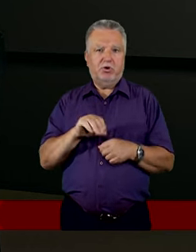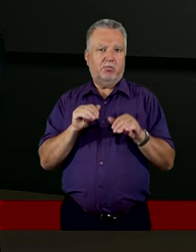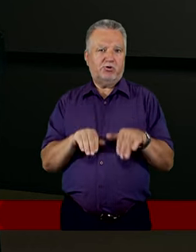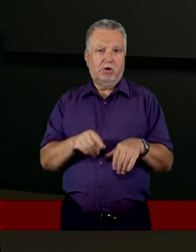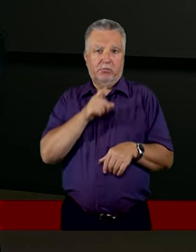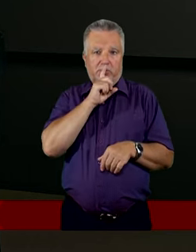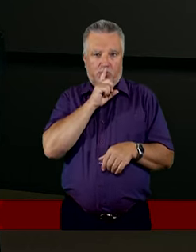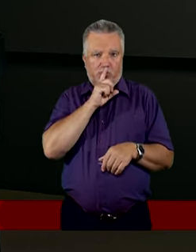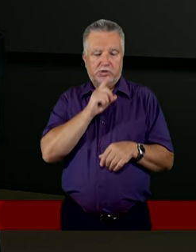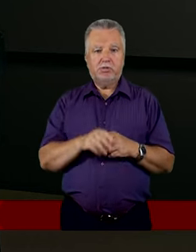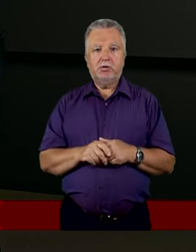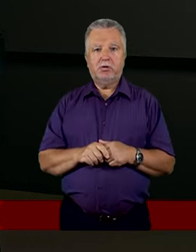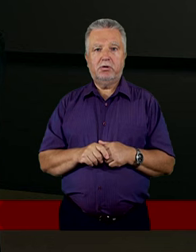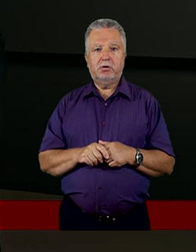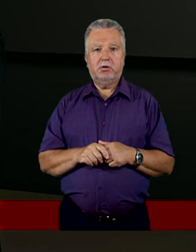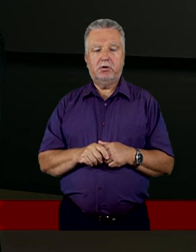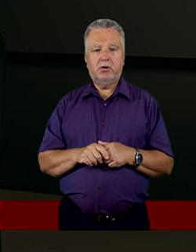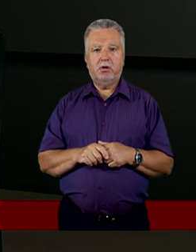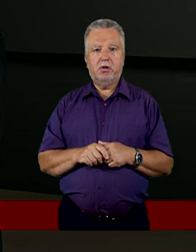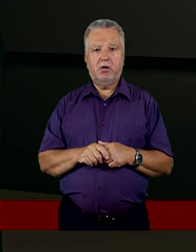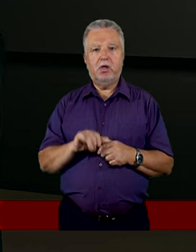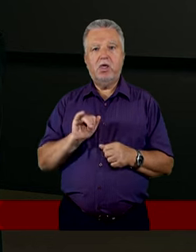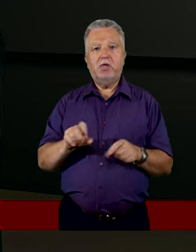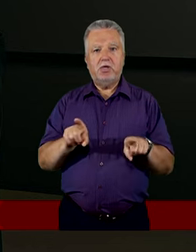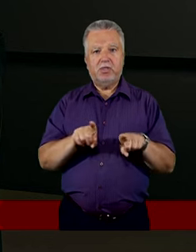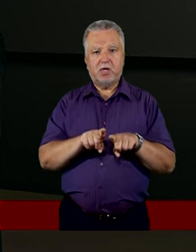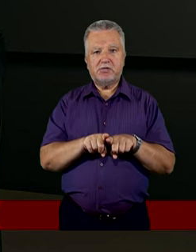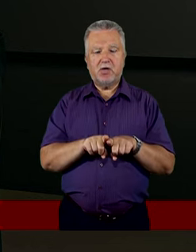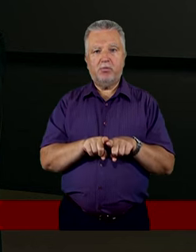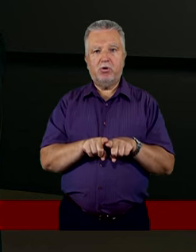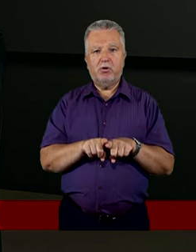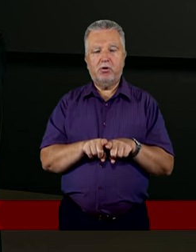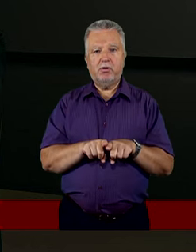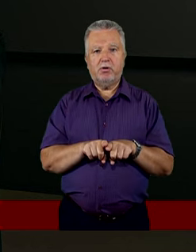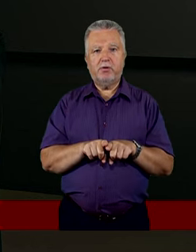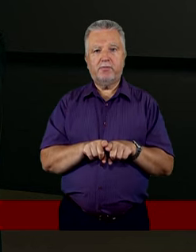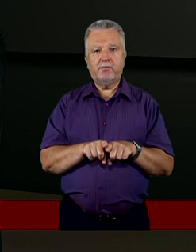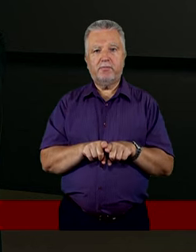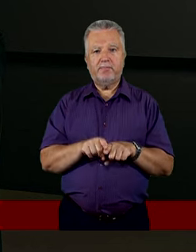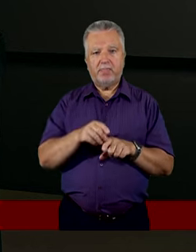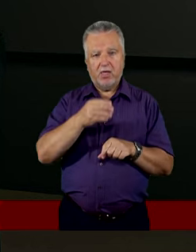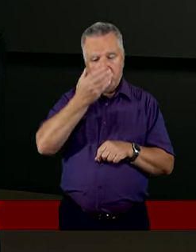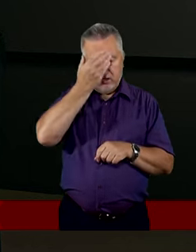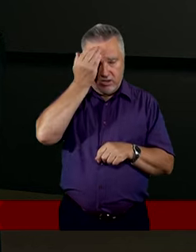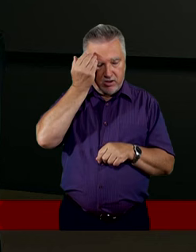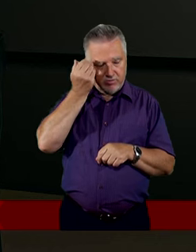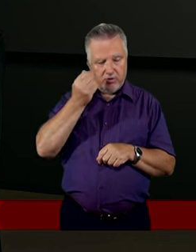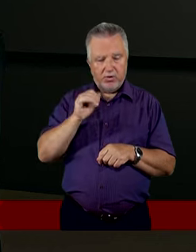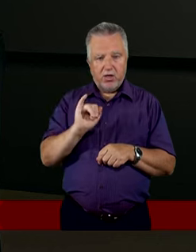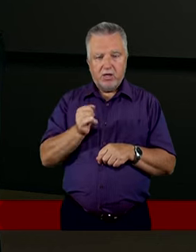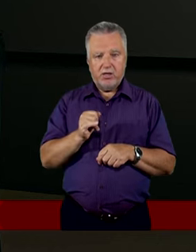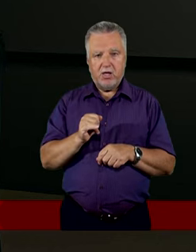możemy milczeć. I tak samo nie wiem,